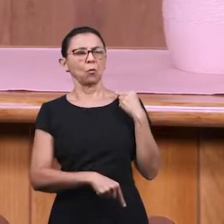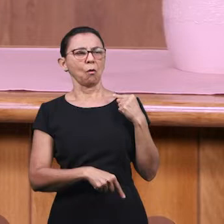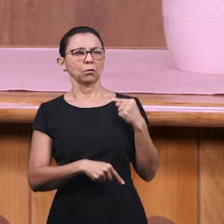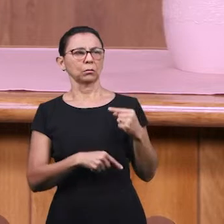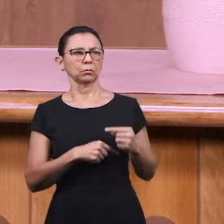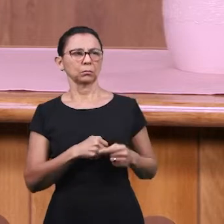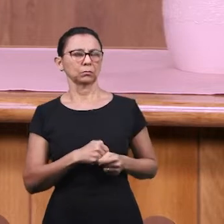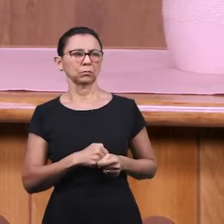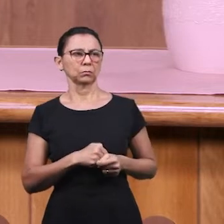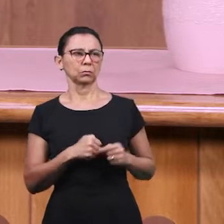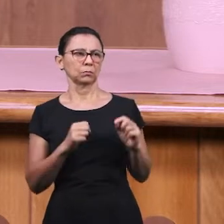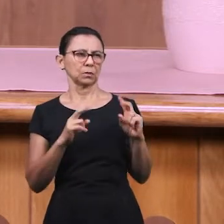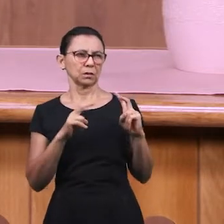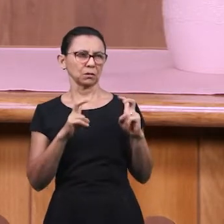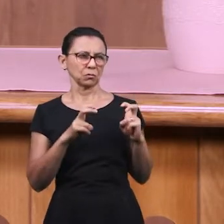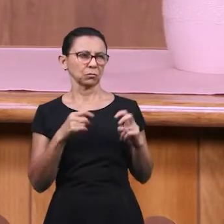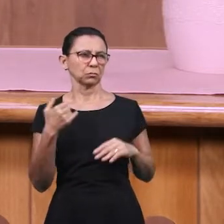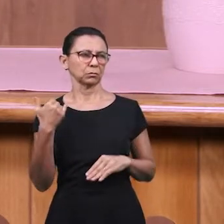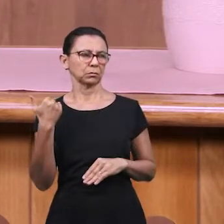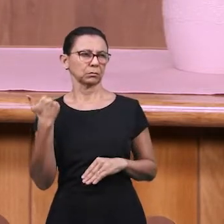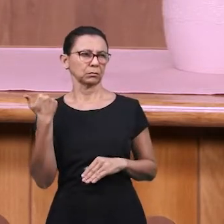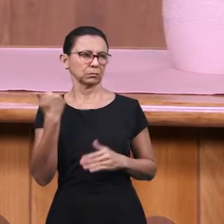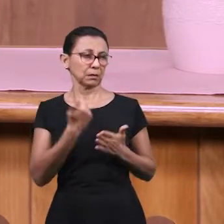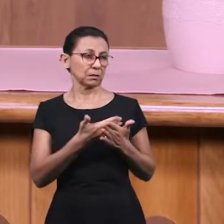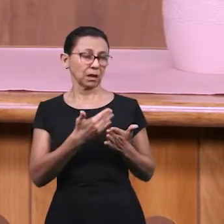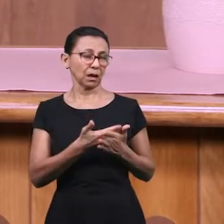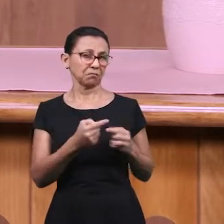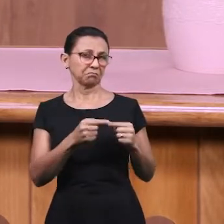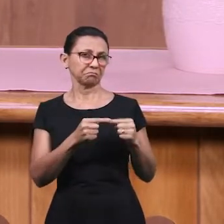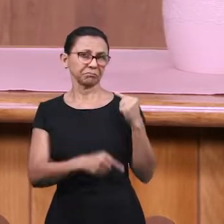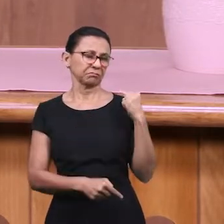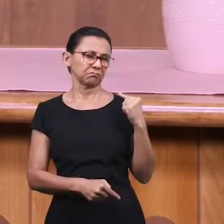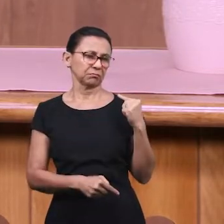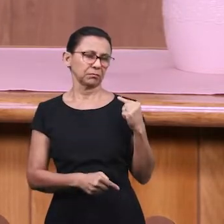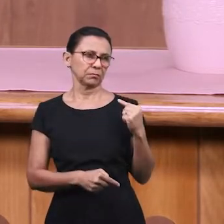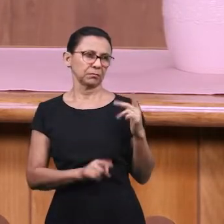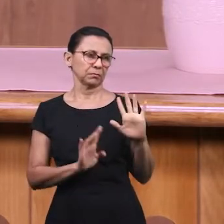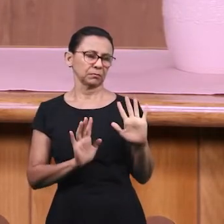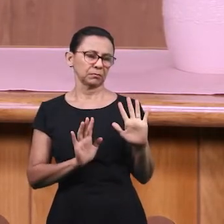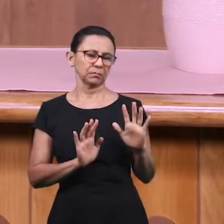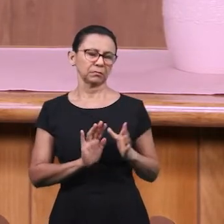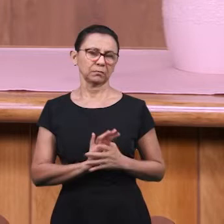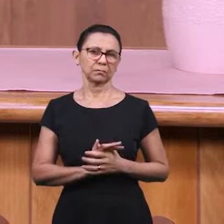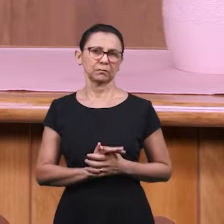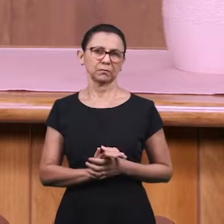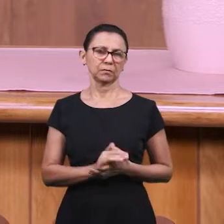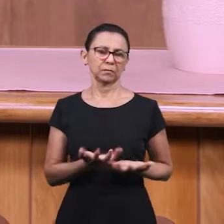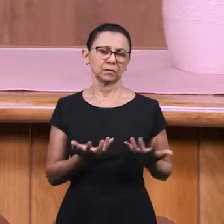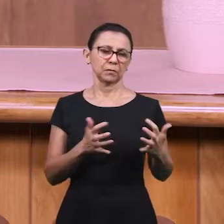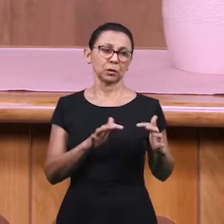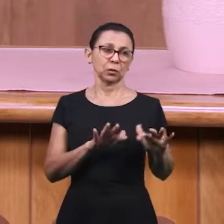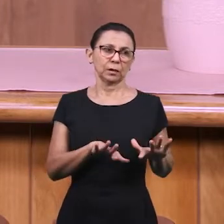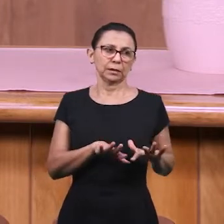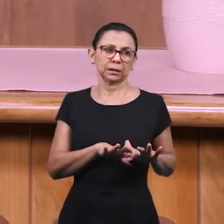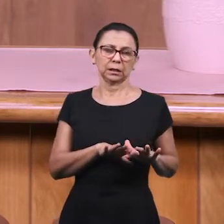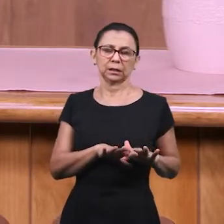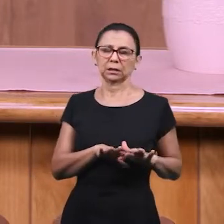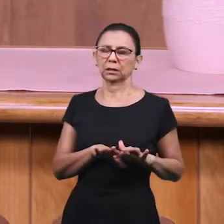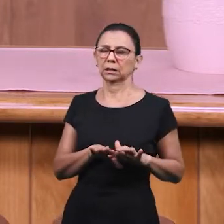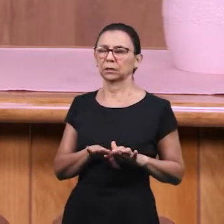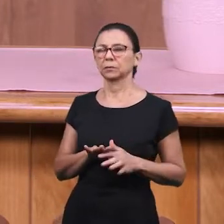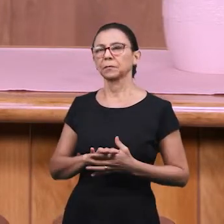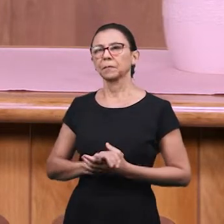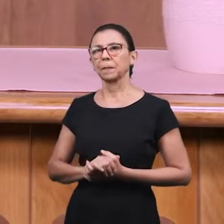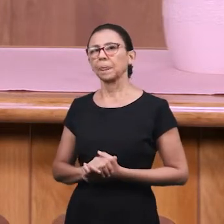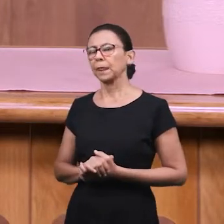С твоими аргументами я не согласен. Я говорю, хорошо, а с чем ты не согласился? В чем была